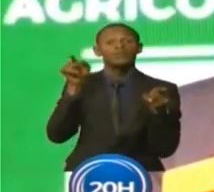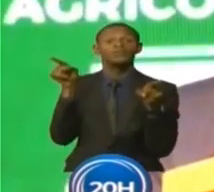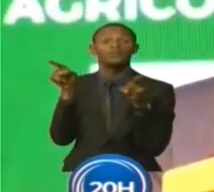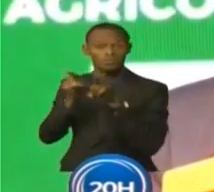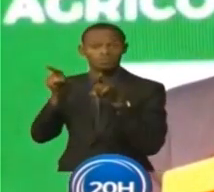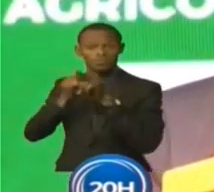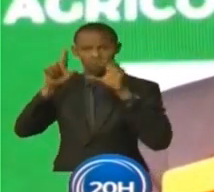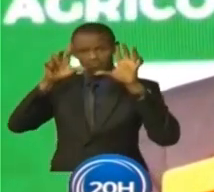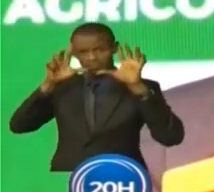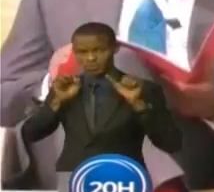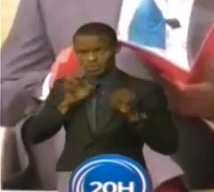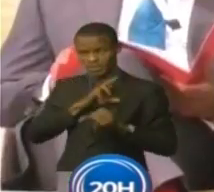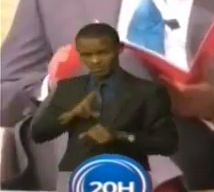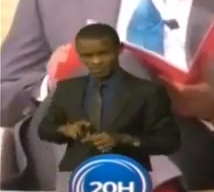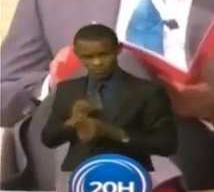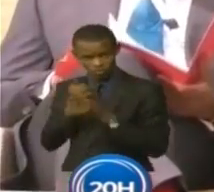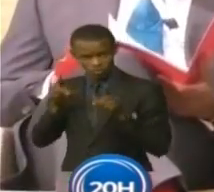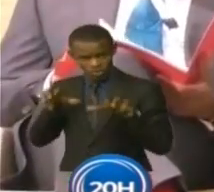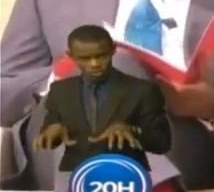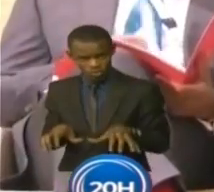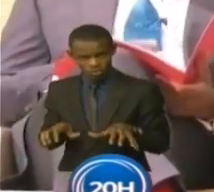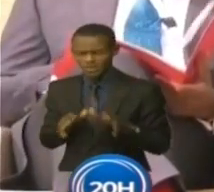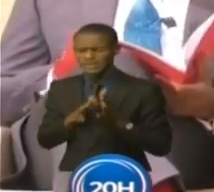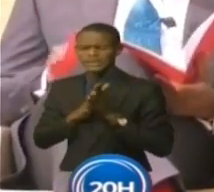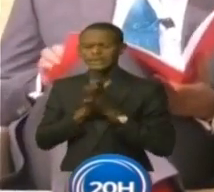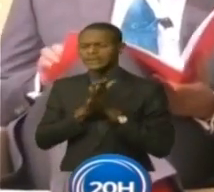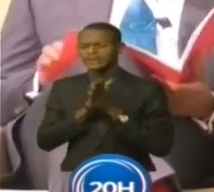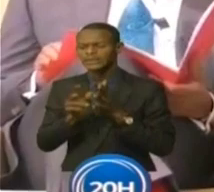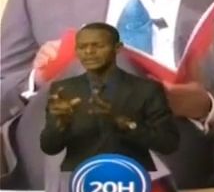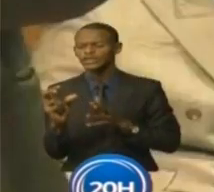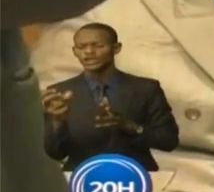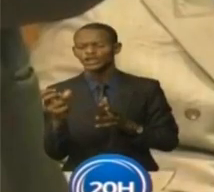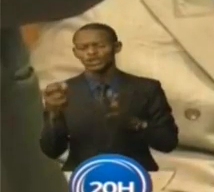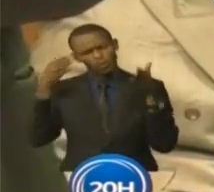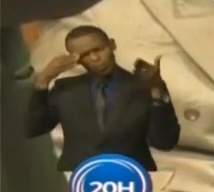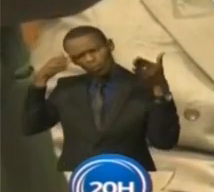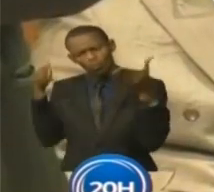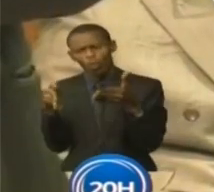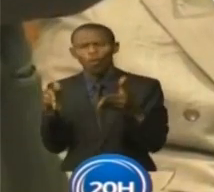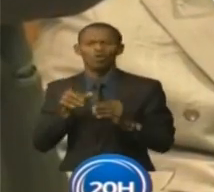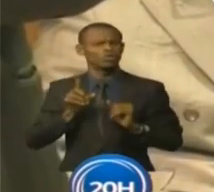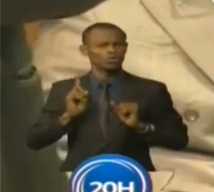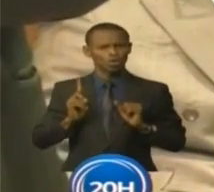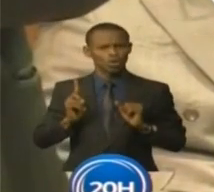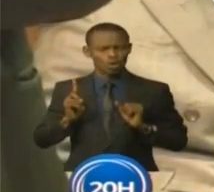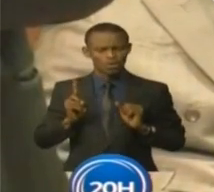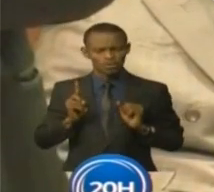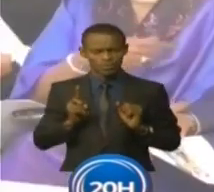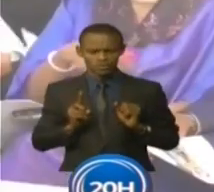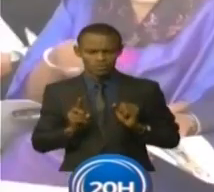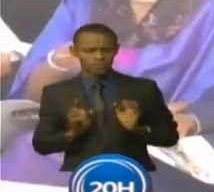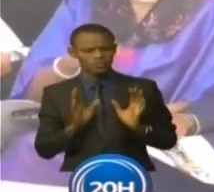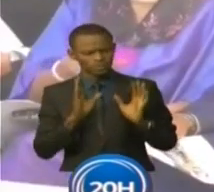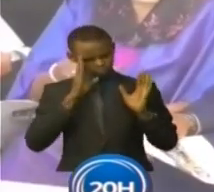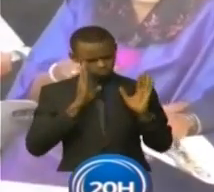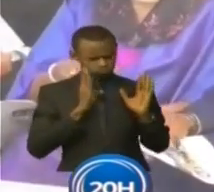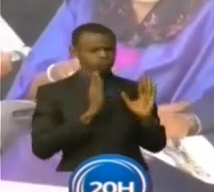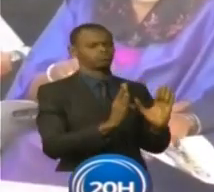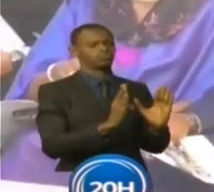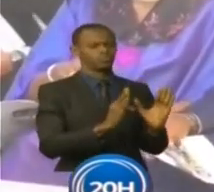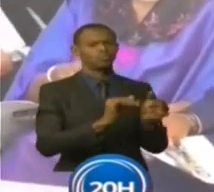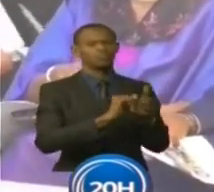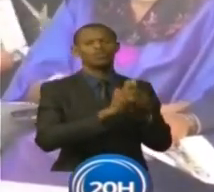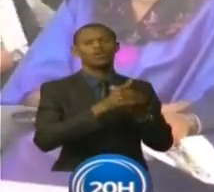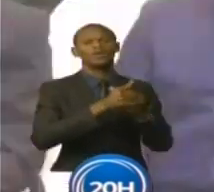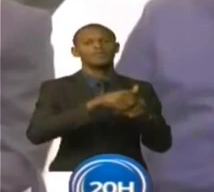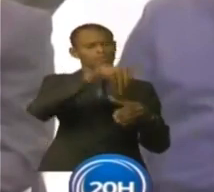Jean-Michel Samalou-Kondé Kyenge a en outre mis l'accent sur l'amélioration du climat des affaires pour développer des solutions de financement et